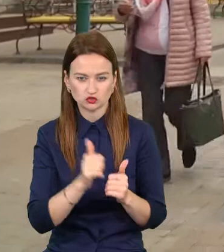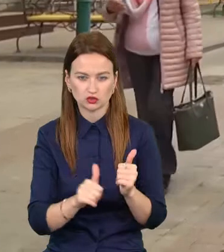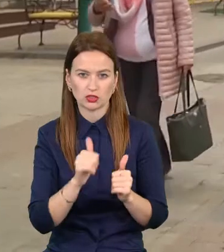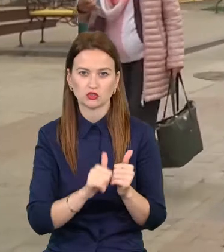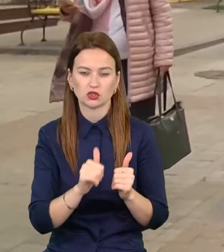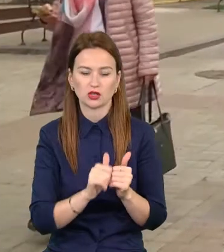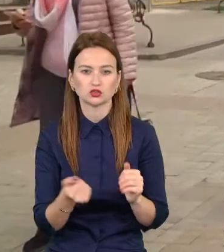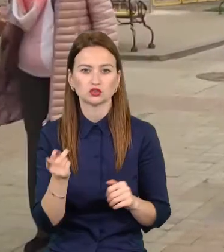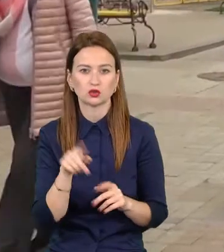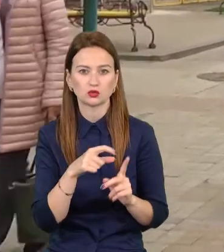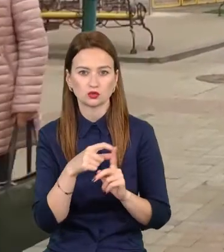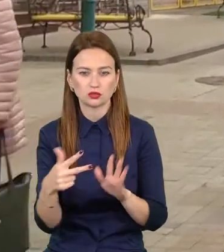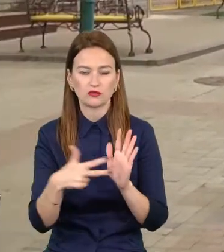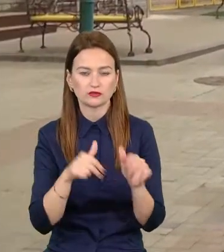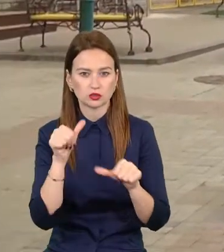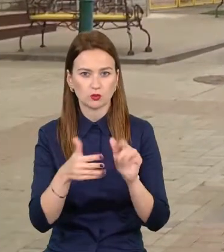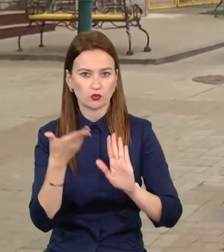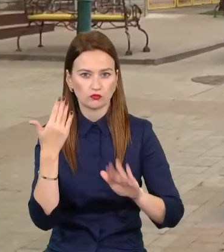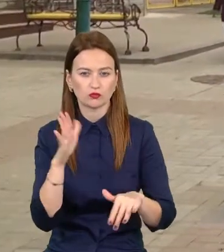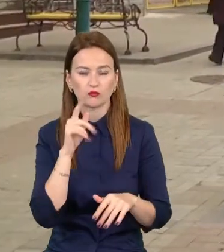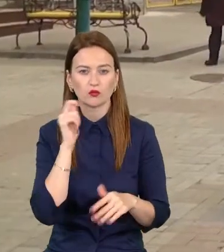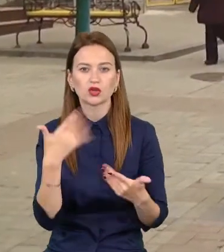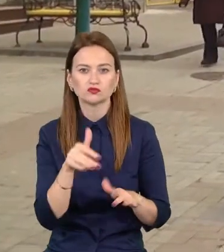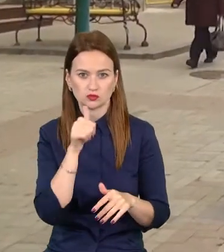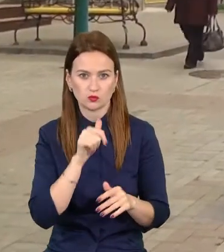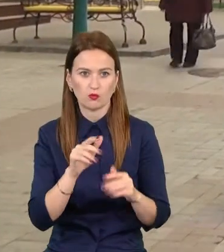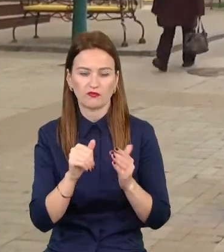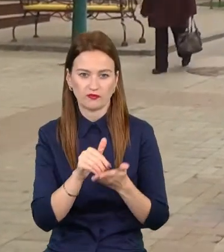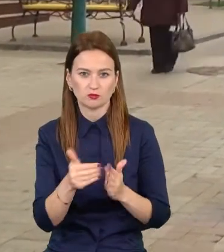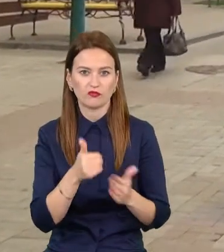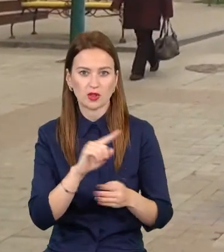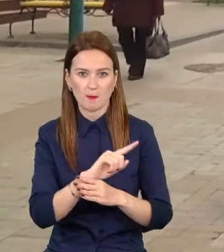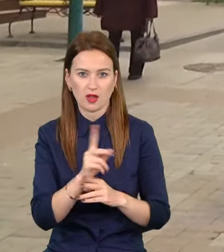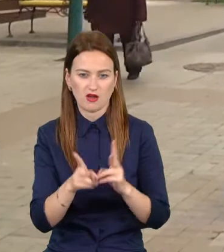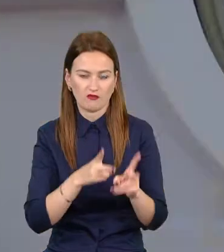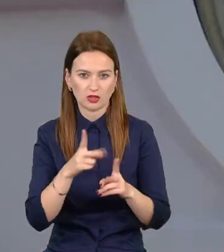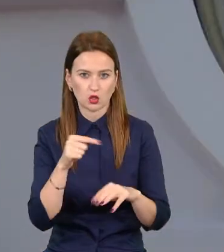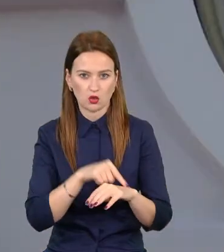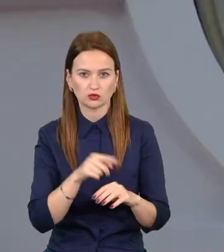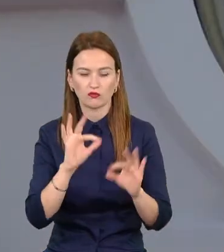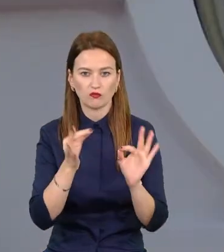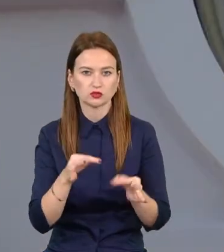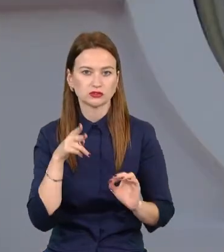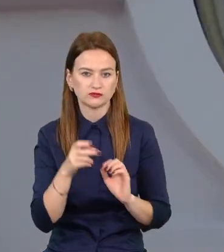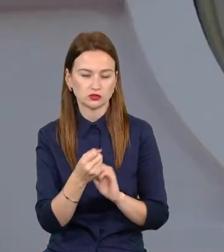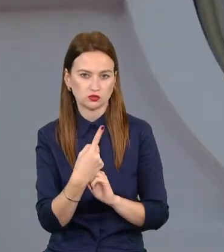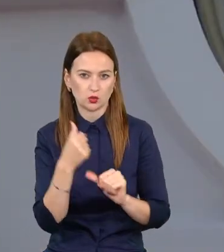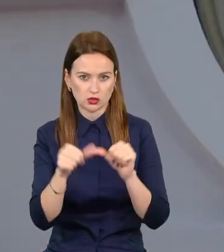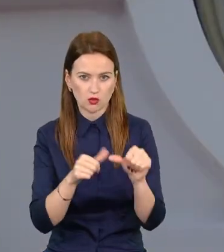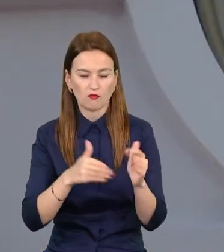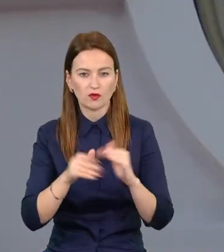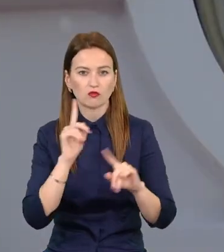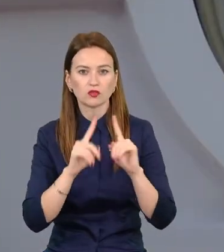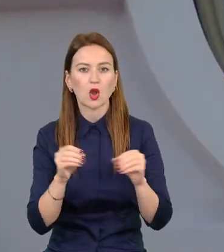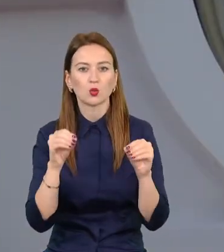чаще. До слова, 8 років тому в Україні вже спробували відмовитися від переведення годинників. Восени 2011 року Верховна